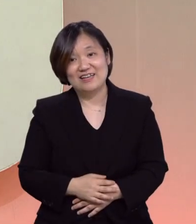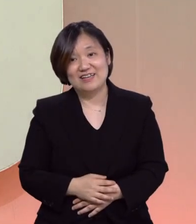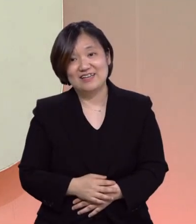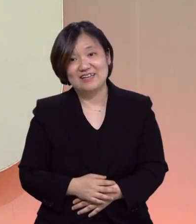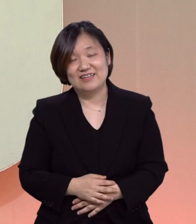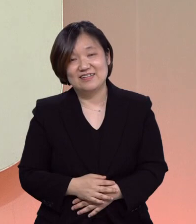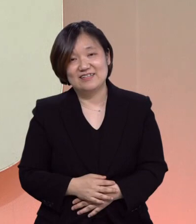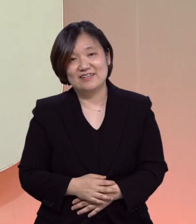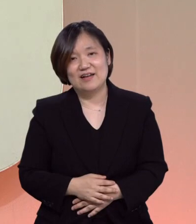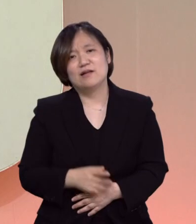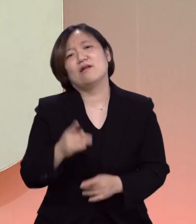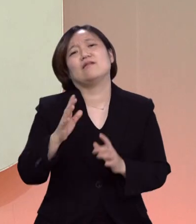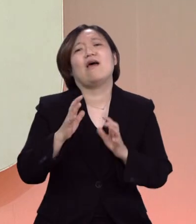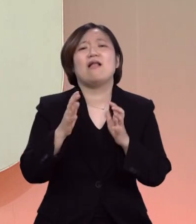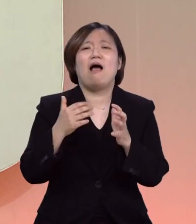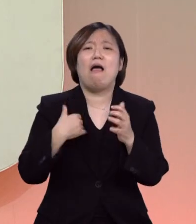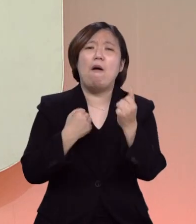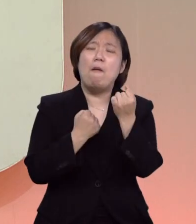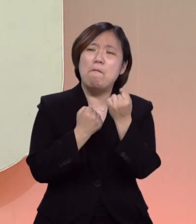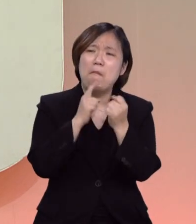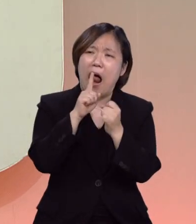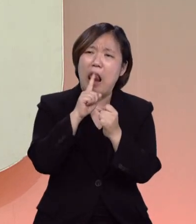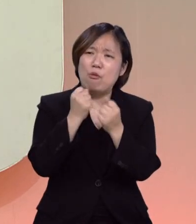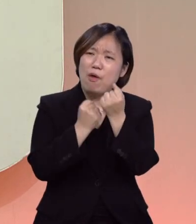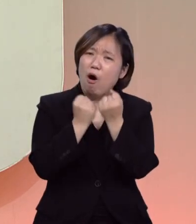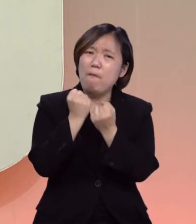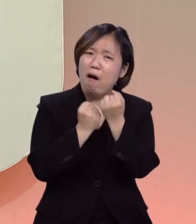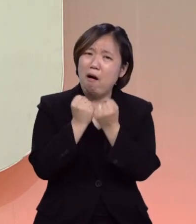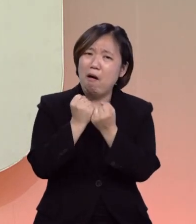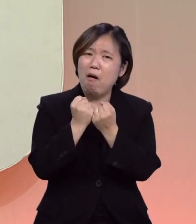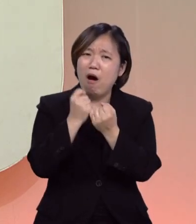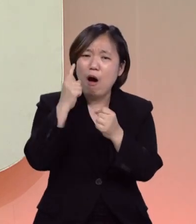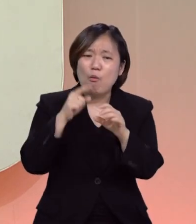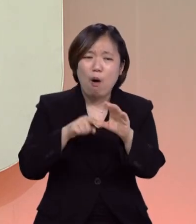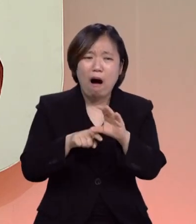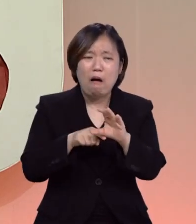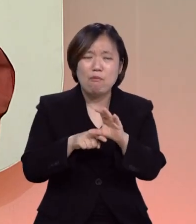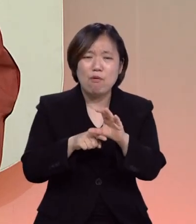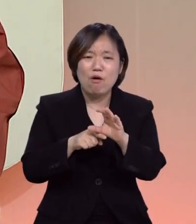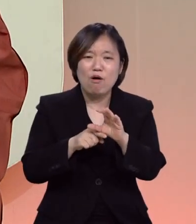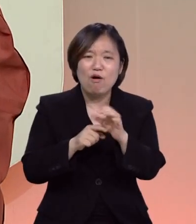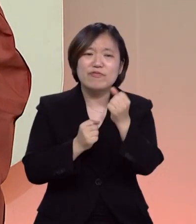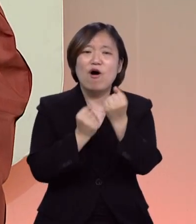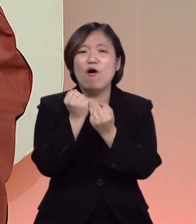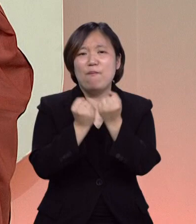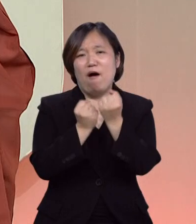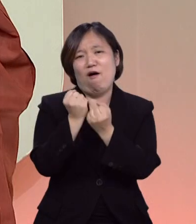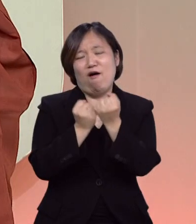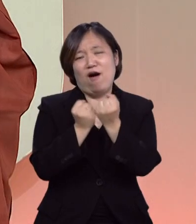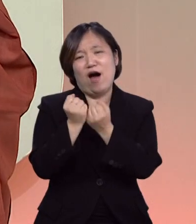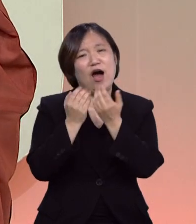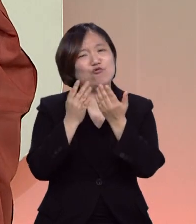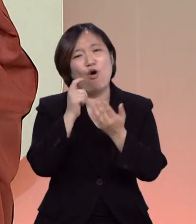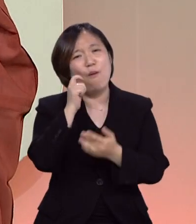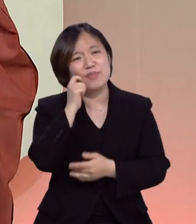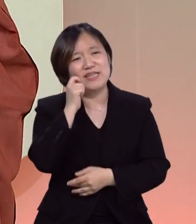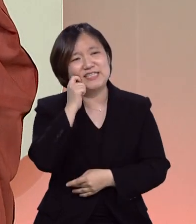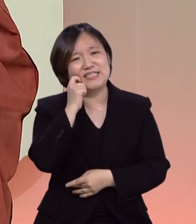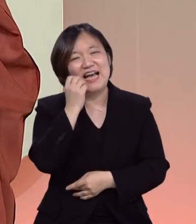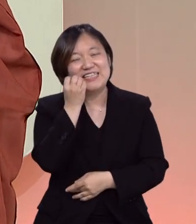에 논리와 과학으로는 해결할 수 없는 이런 신비한 힘과